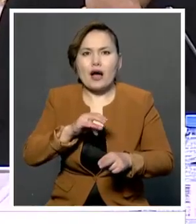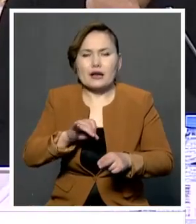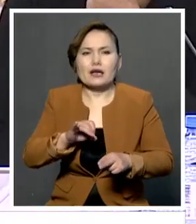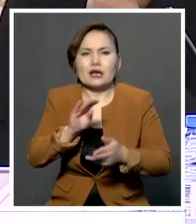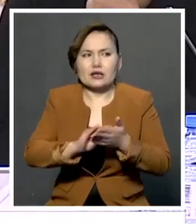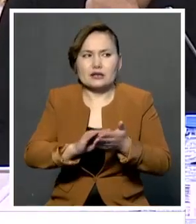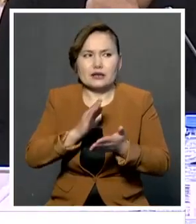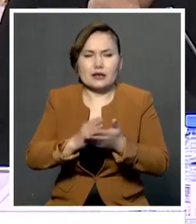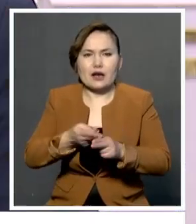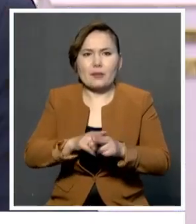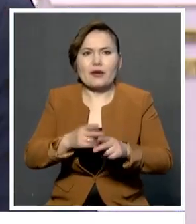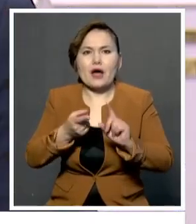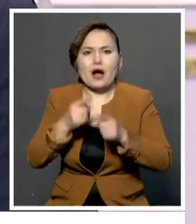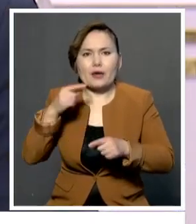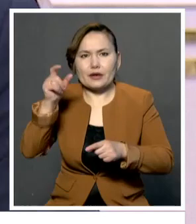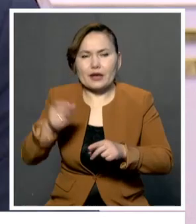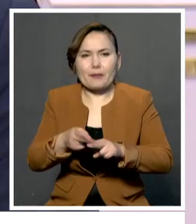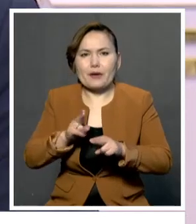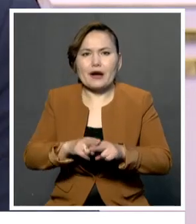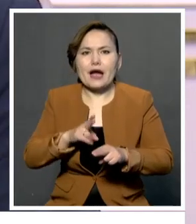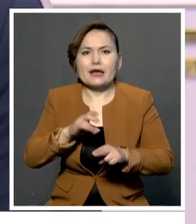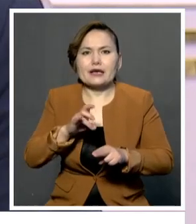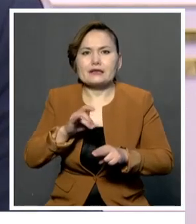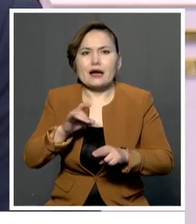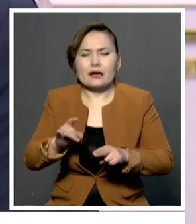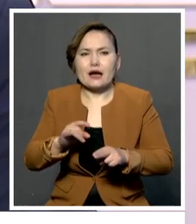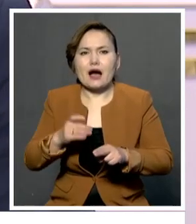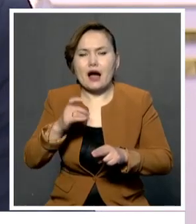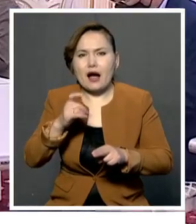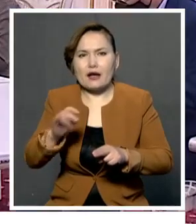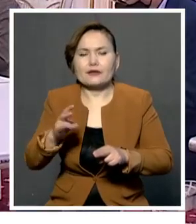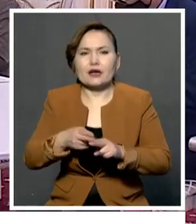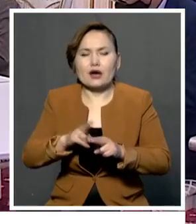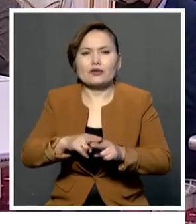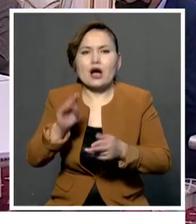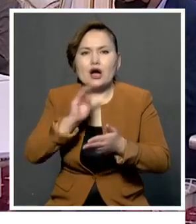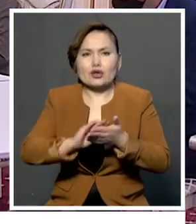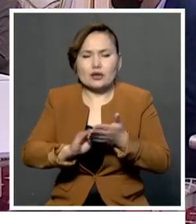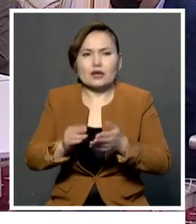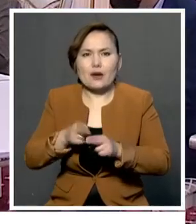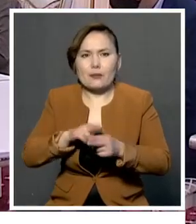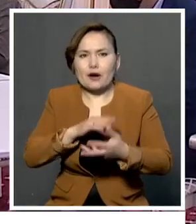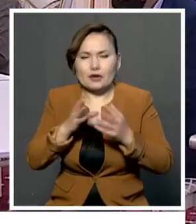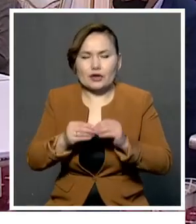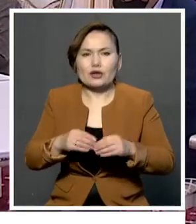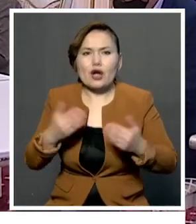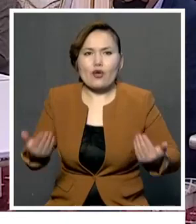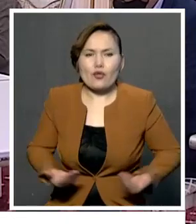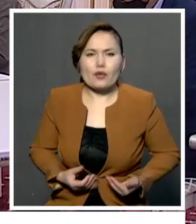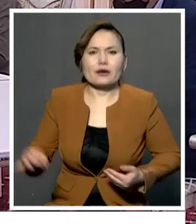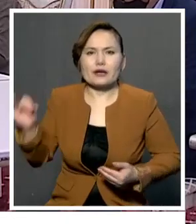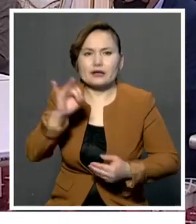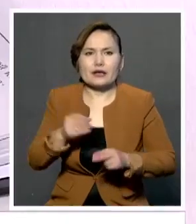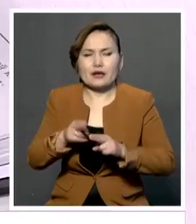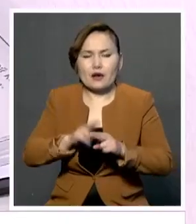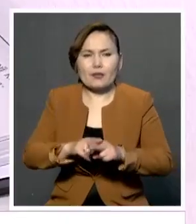Артықбаев жазған. Аударма авторы осы кітап Кенесары ханның жолын жалғастырып, көп жылдар бойы қолынан қаруын тастамаған Сыдық Сұлтанның өмірі арқылы тарихи